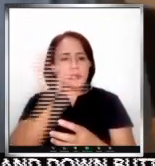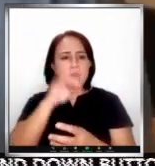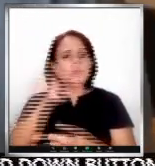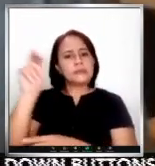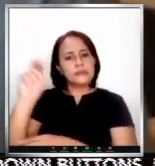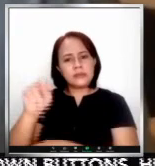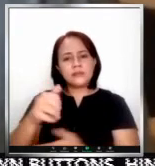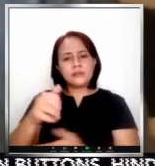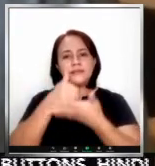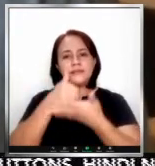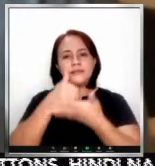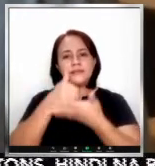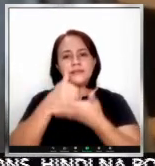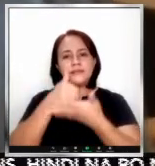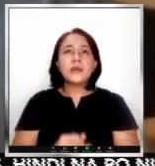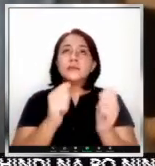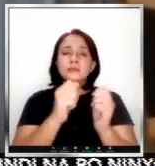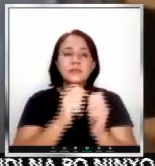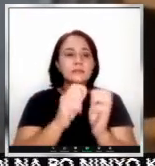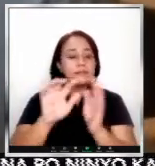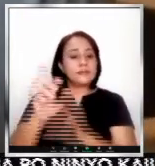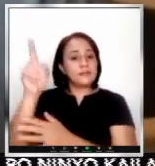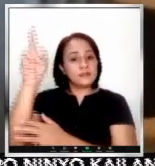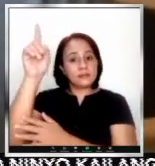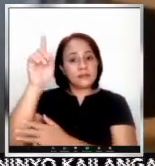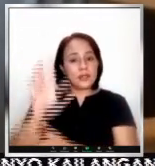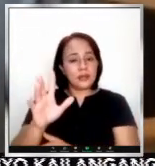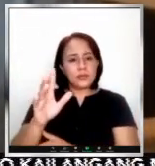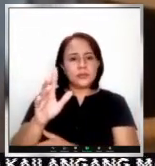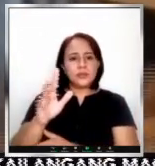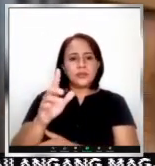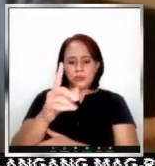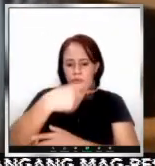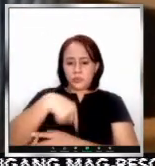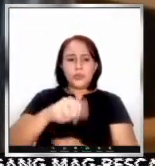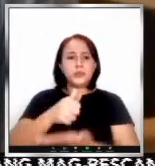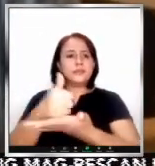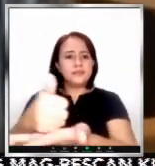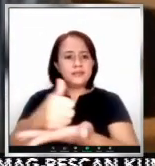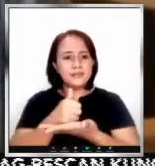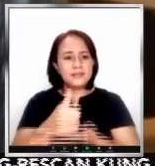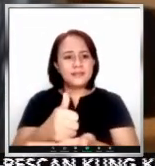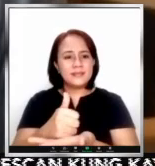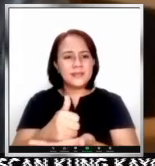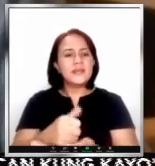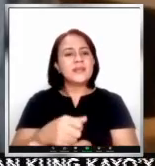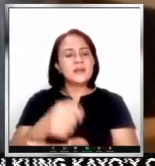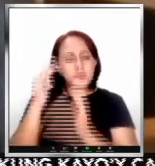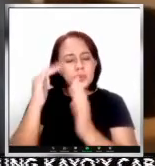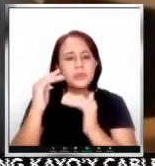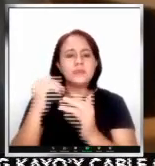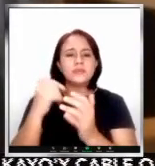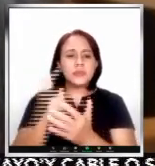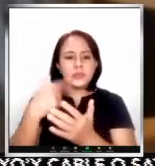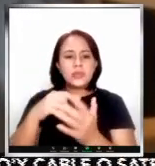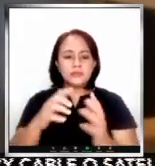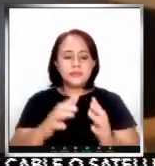Diyos, tayo-tayo lang yung magtutulungan. So sana po lakihan natin yung puso natin para sa mga